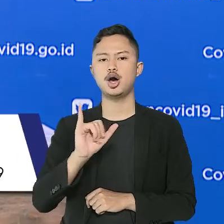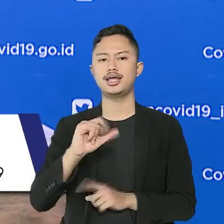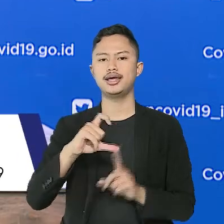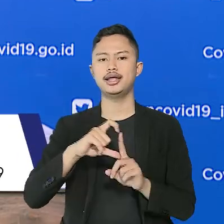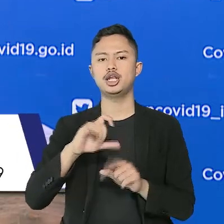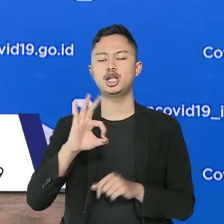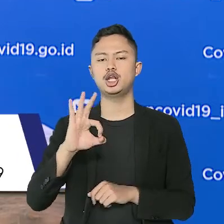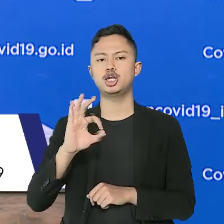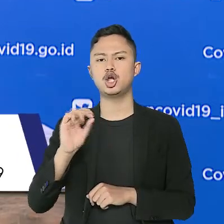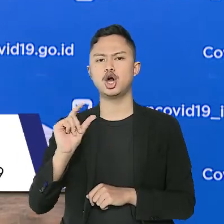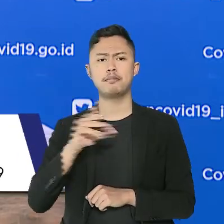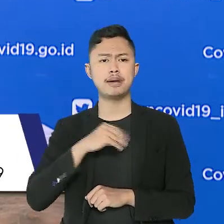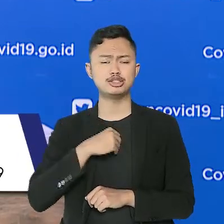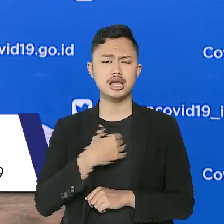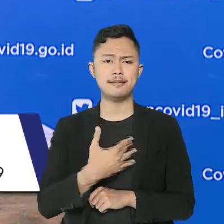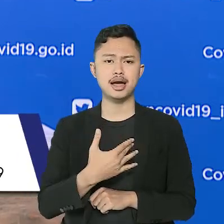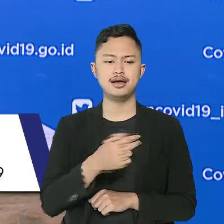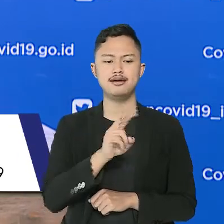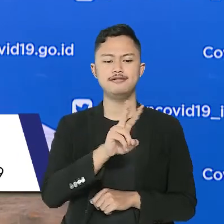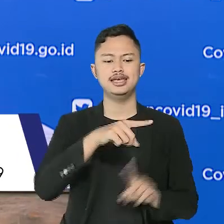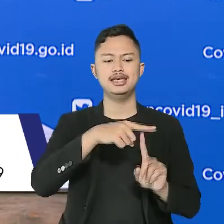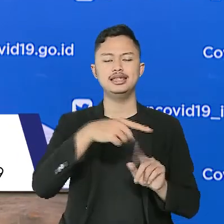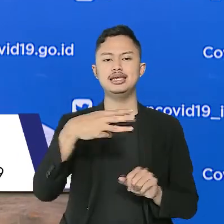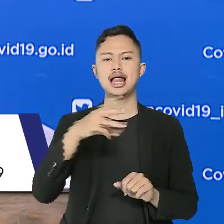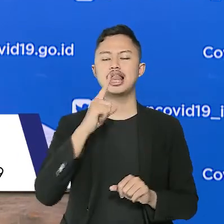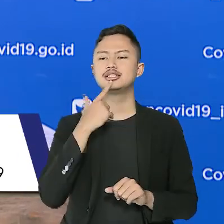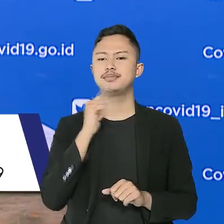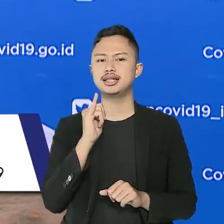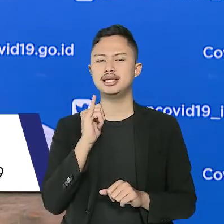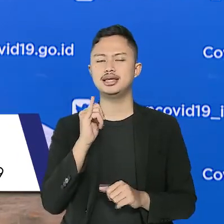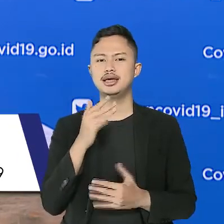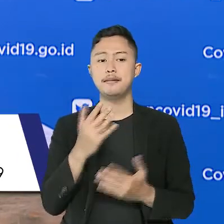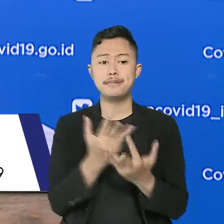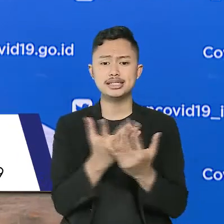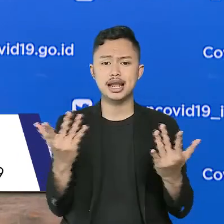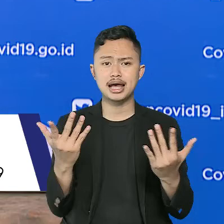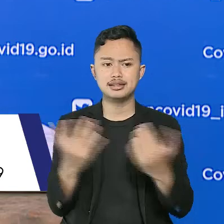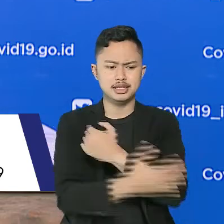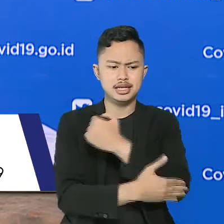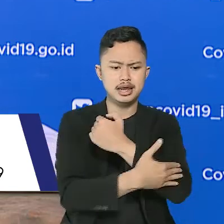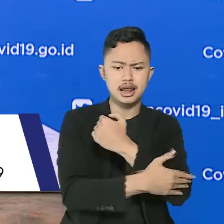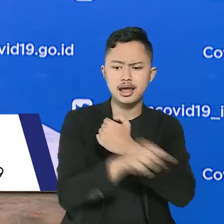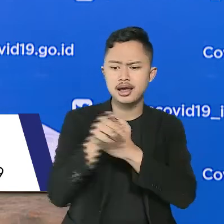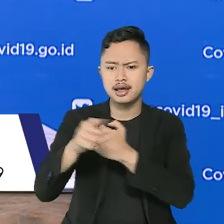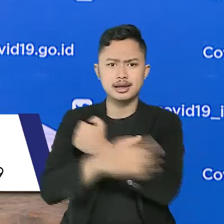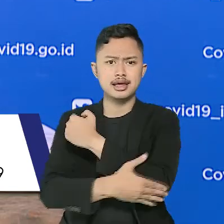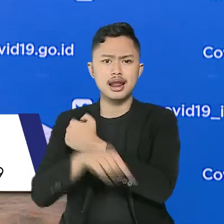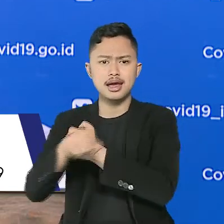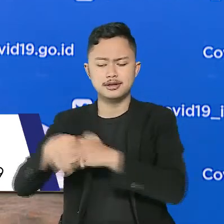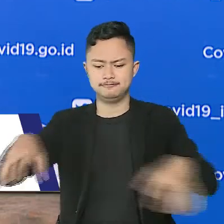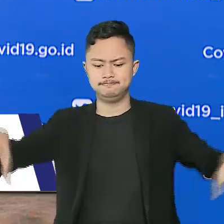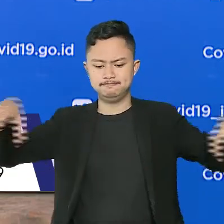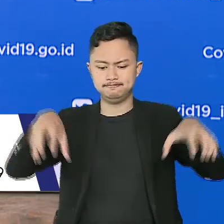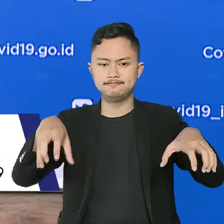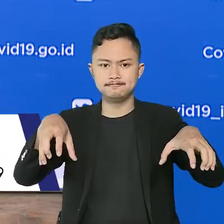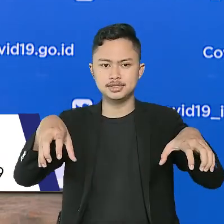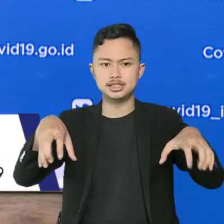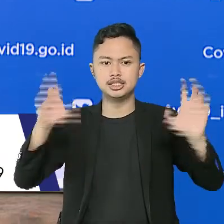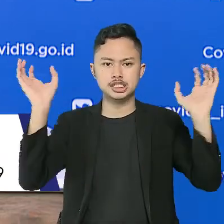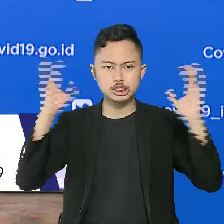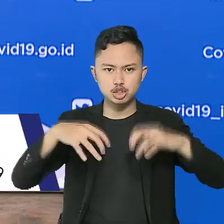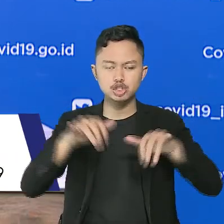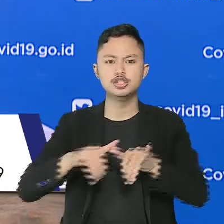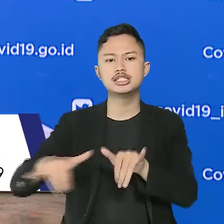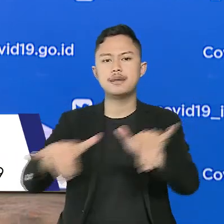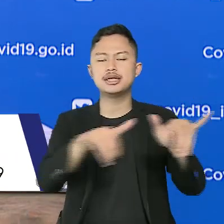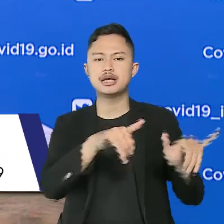VTL merupakan upaya pemulihan aktivitas masyarakat dengan tetap bertumpu pada kesepakatan